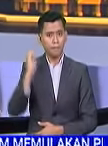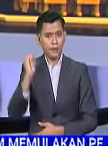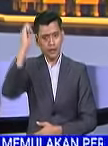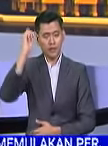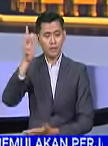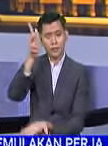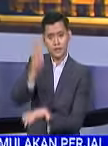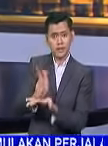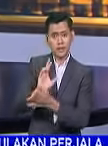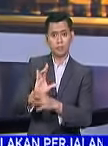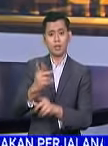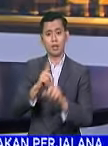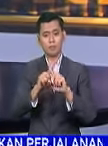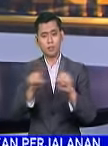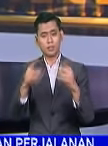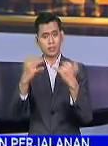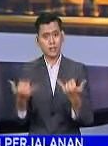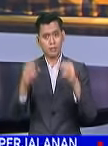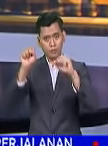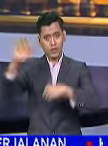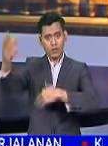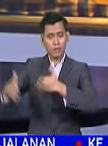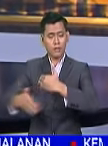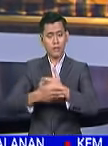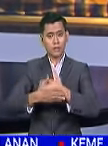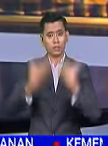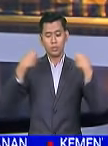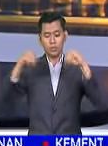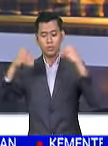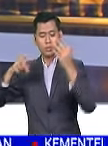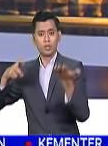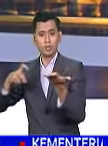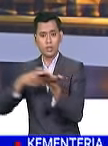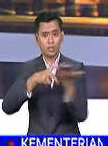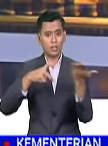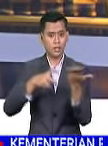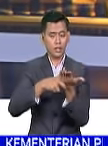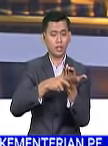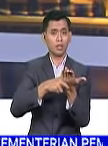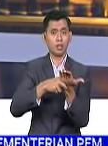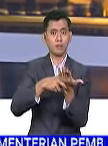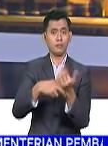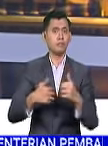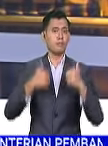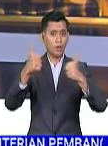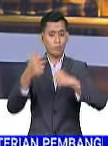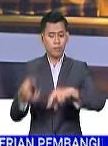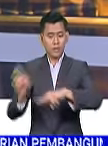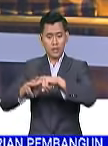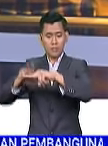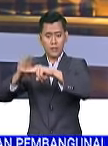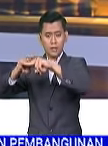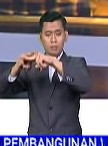diparkir, kini mereka boleh kembali bernafas apabila hasil jualan tiket beberapa hari kebelakangan ini melonjak